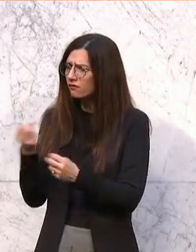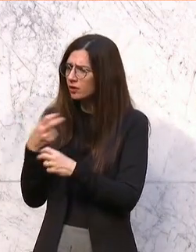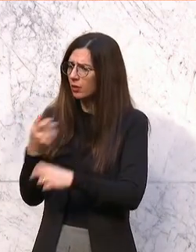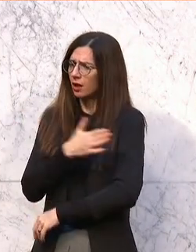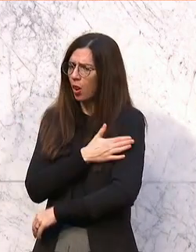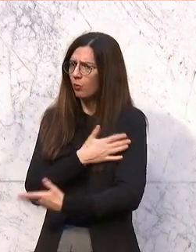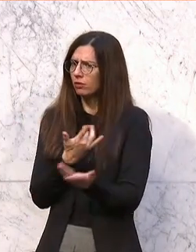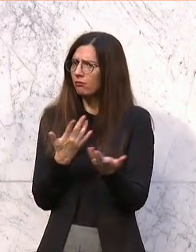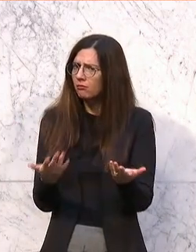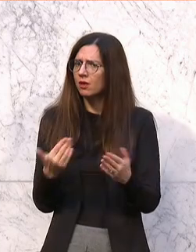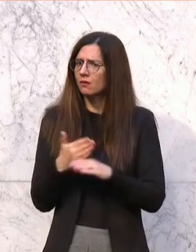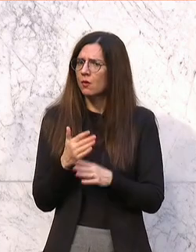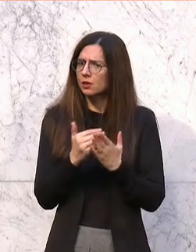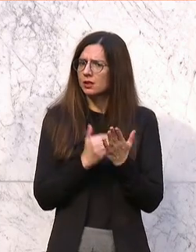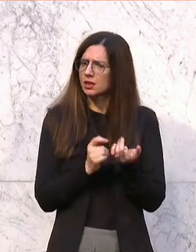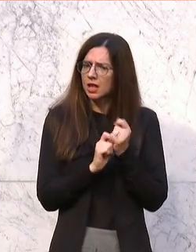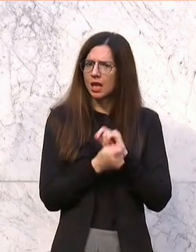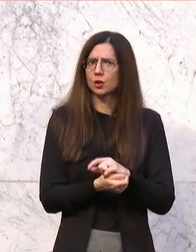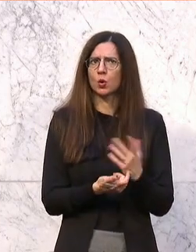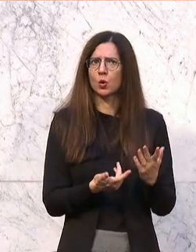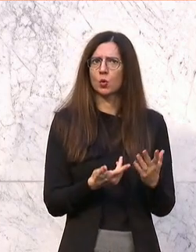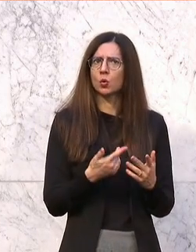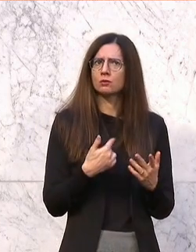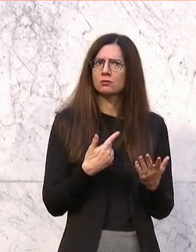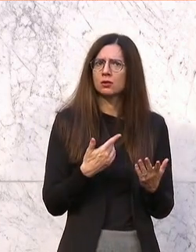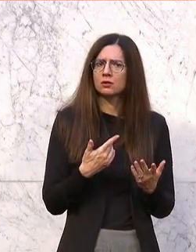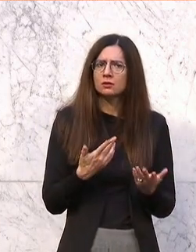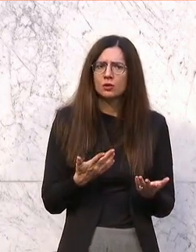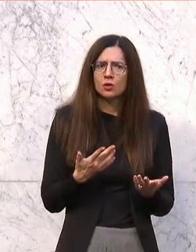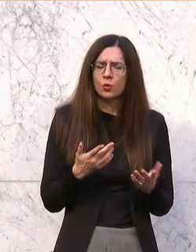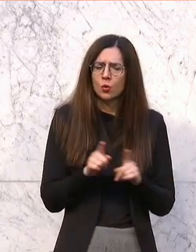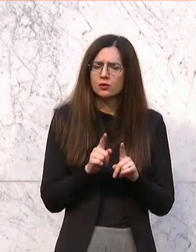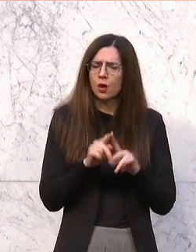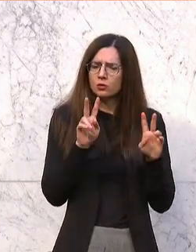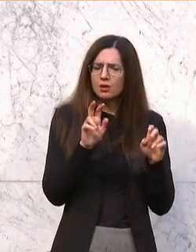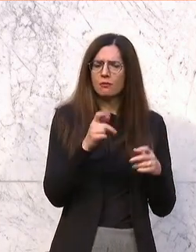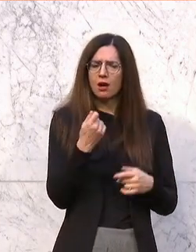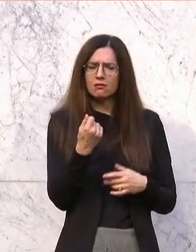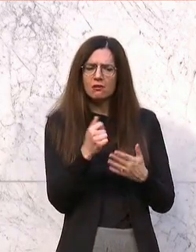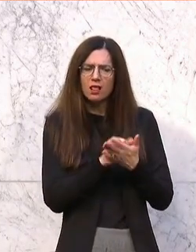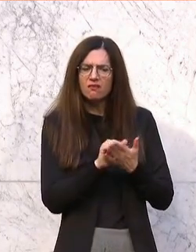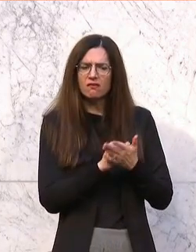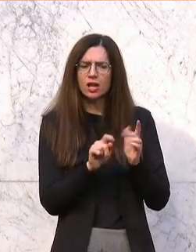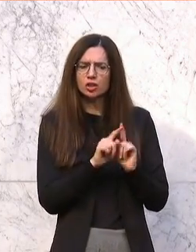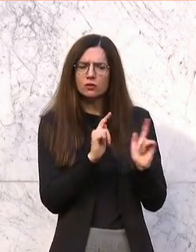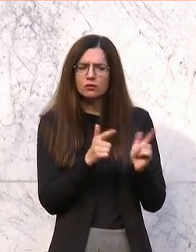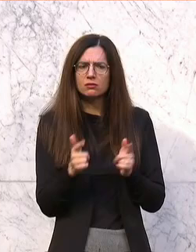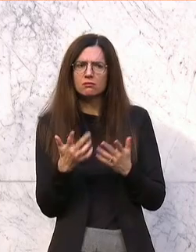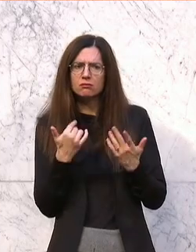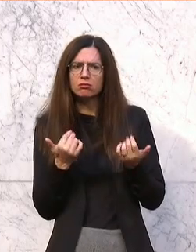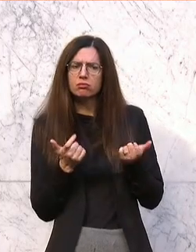für die Änderung, für dieses neue Gesetz, was für die Sanktionen und der Geldwäsche betrifft. Warum er jetzt nicht